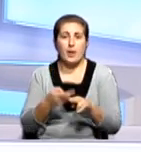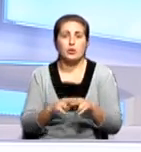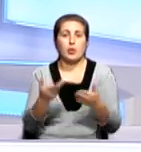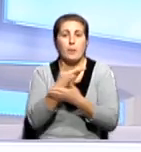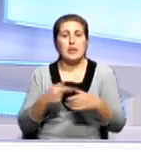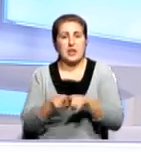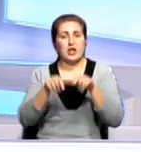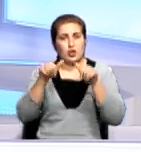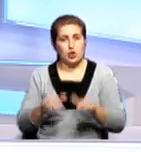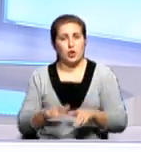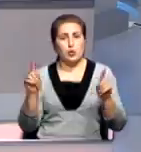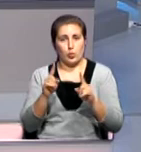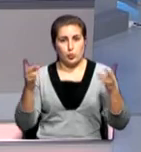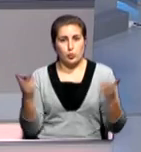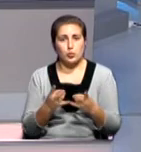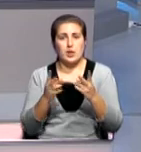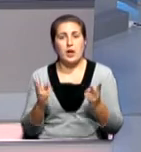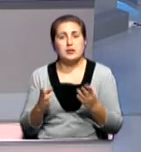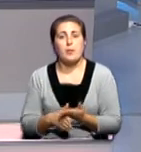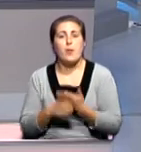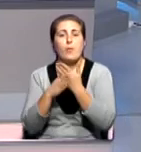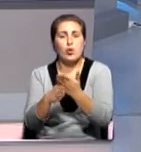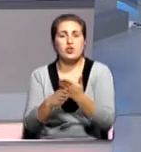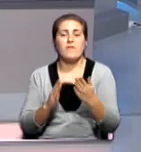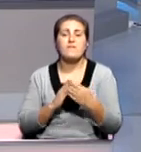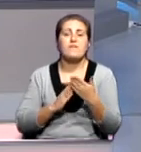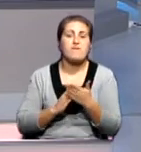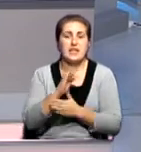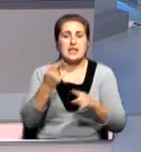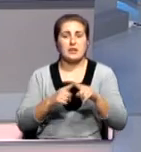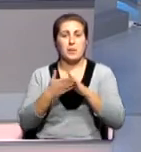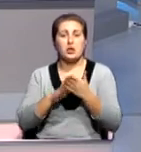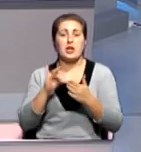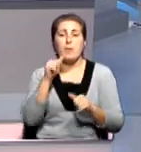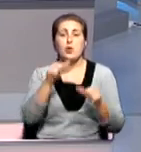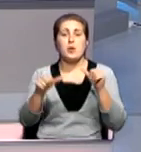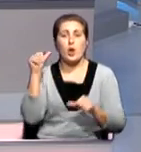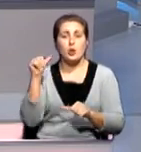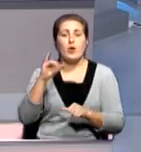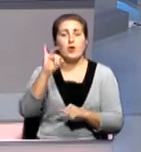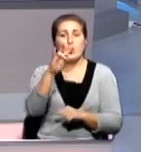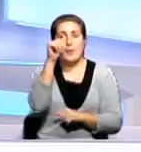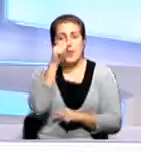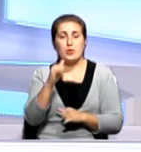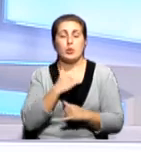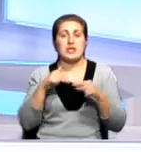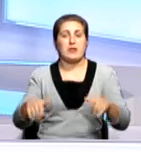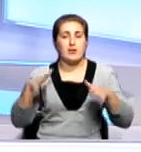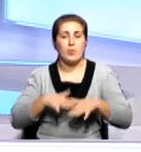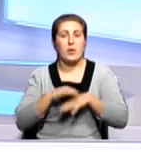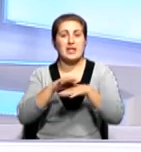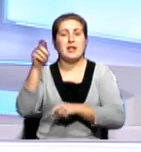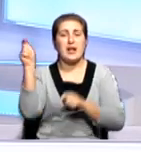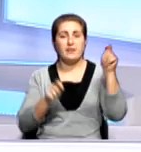решили что нужно как-то помочь выйти из этого положения и вот в прошлом году в июне месяце у нас здесь Крыму проходила